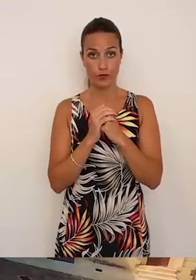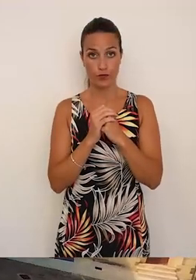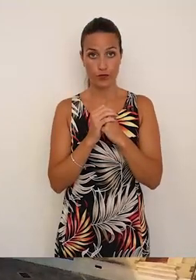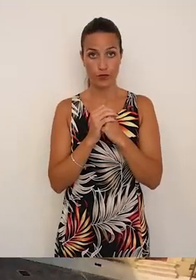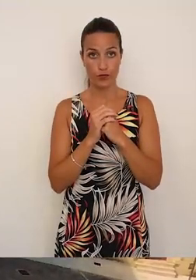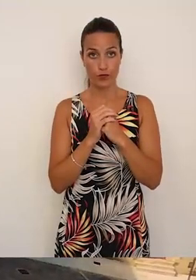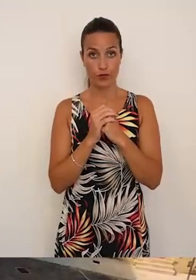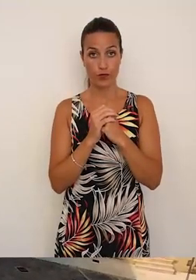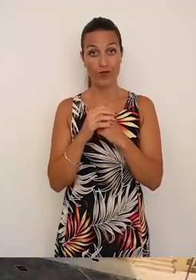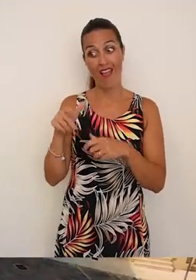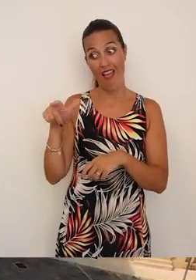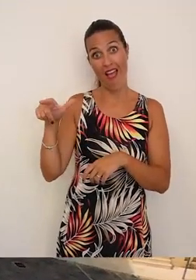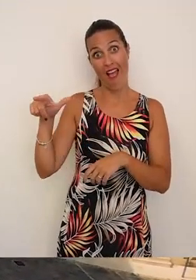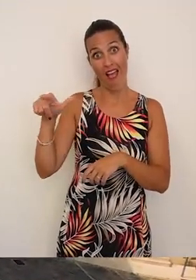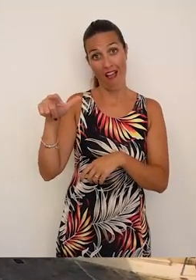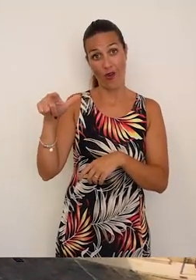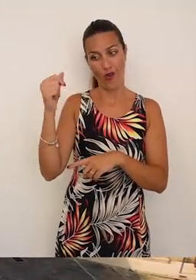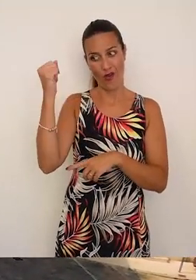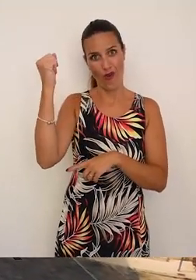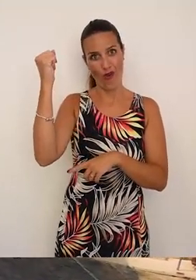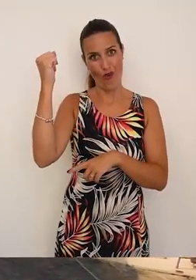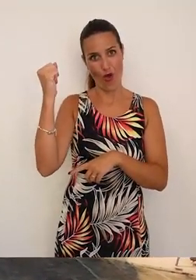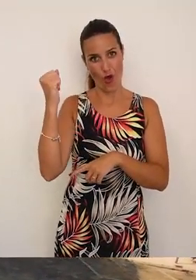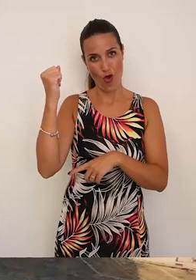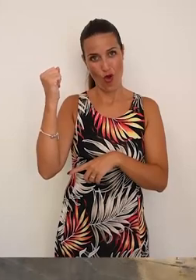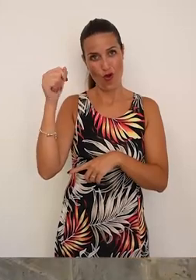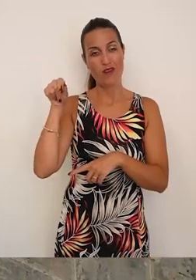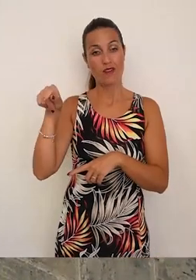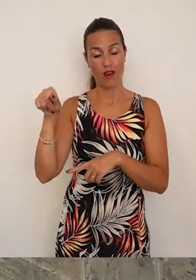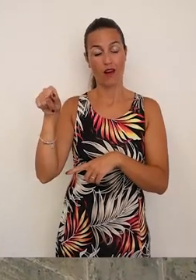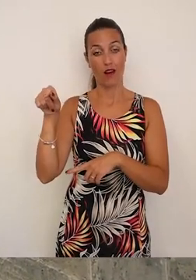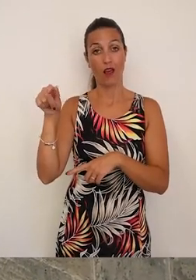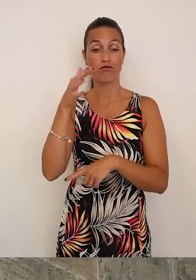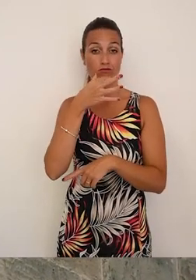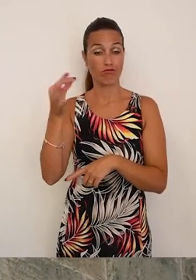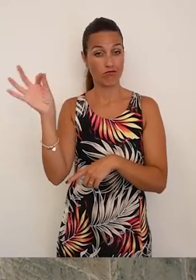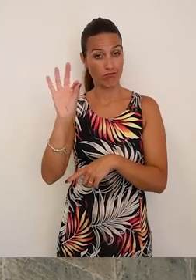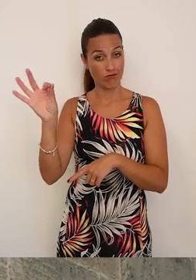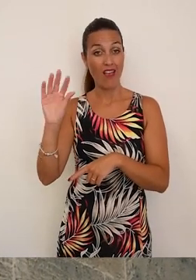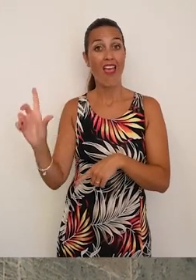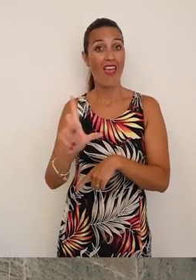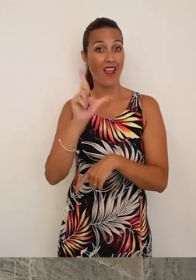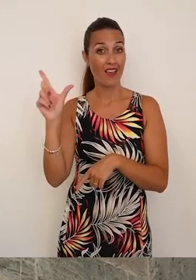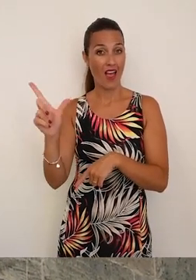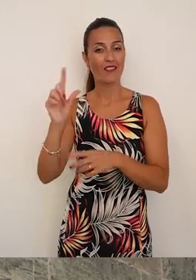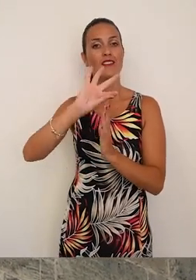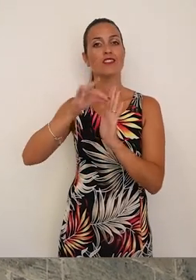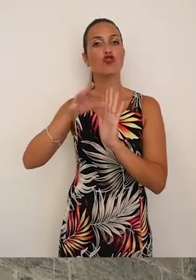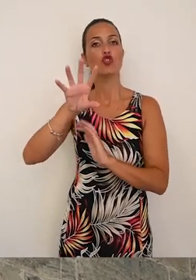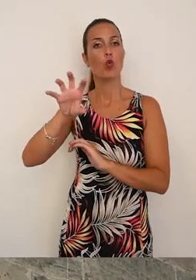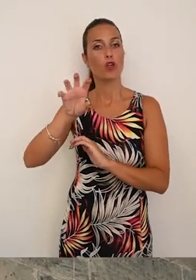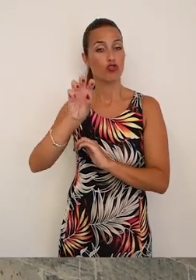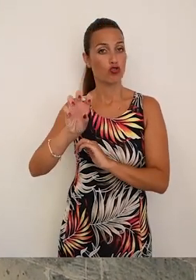Degna di nota è la colonna angolare disposta sul lato sinistro della facciata principale del palazzo, di elegante fattura